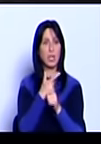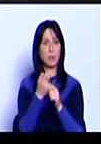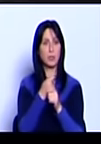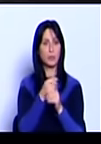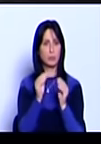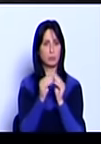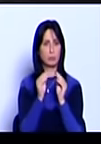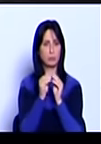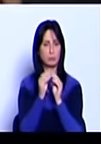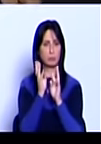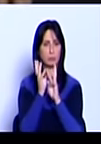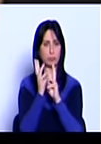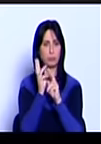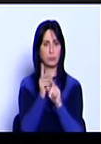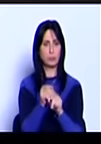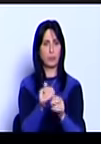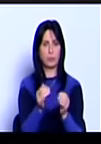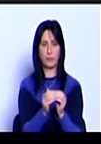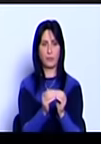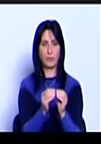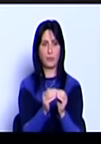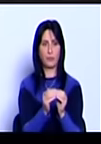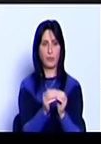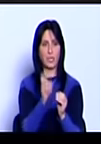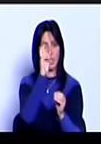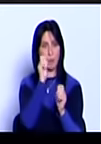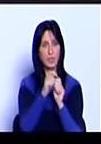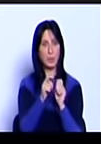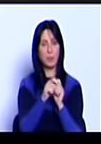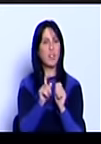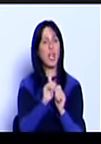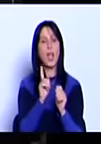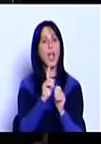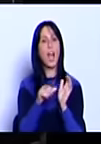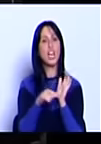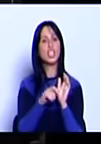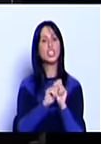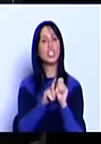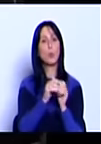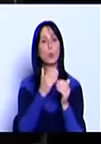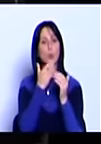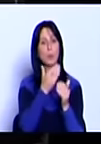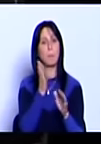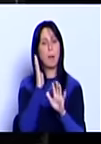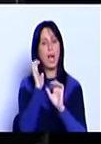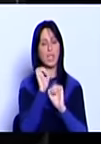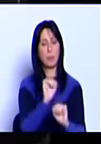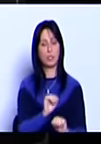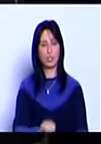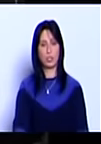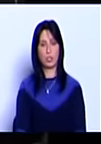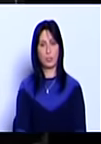არ შეცვლილა, მოყვება და დღესაც იგივეა. სახელმწიფო დაფინანსებაზე არ გეკითხები, შემოწირულობებზე გეკითხებით ხარდამჭერების მხრიდან.